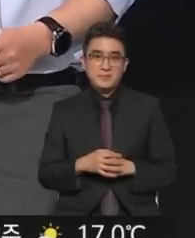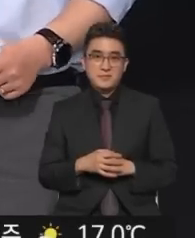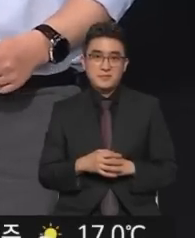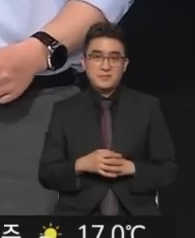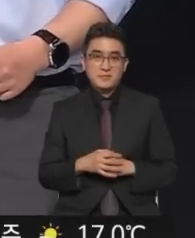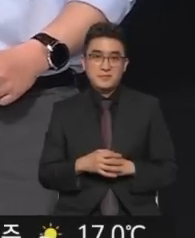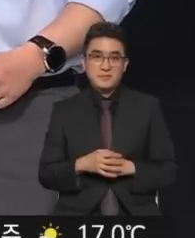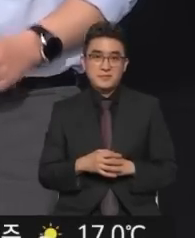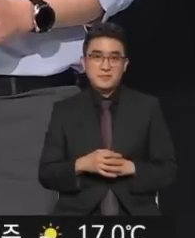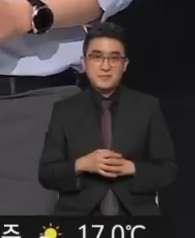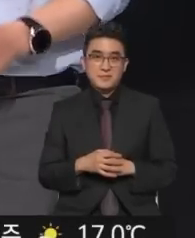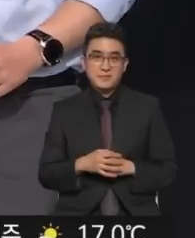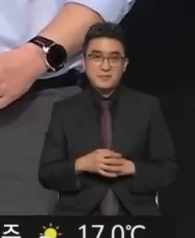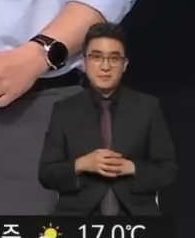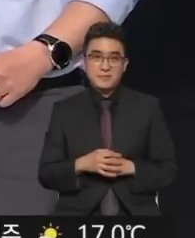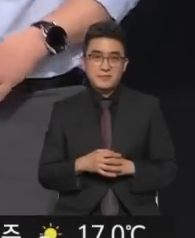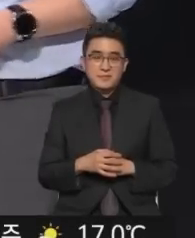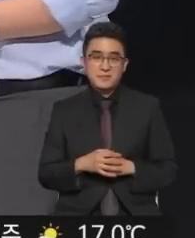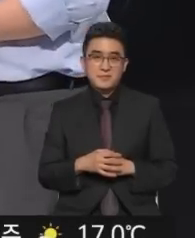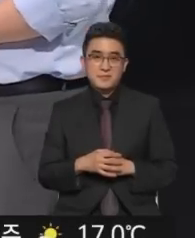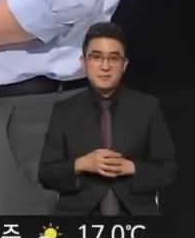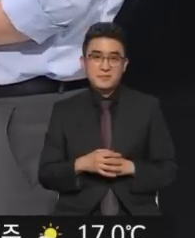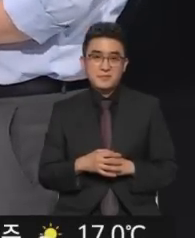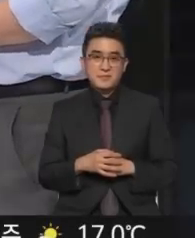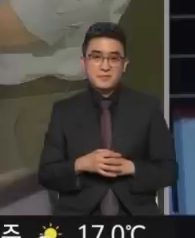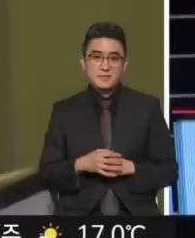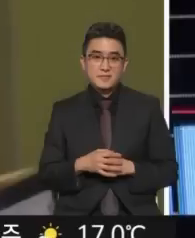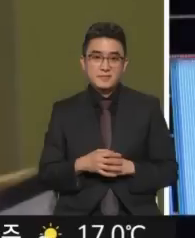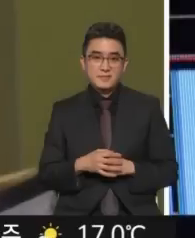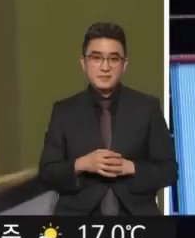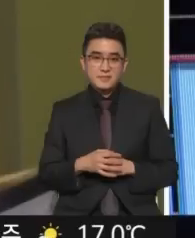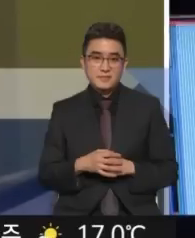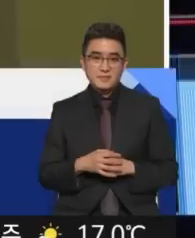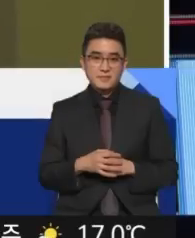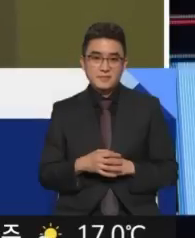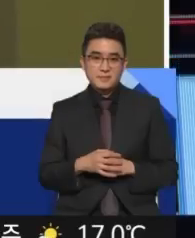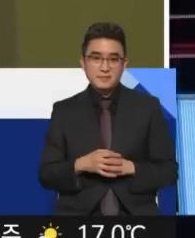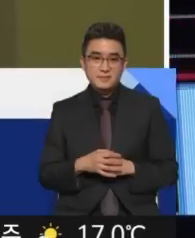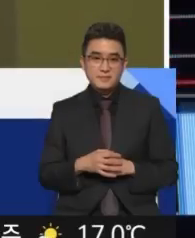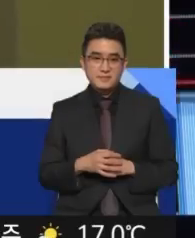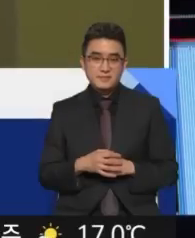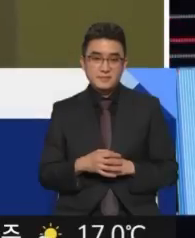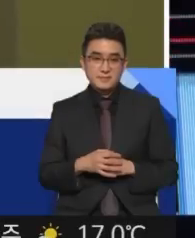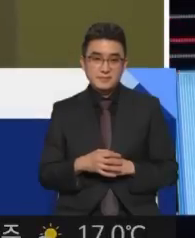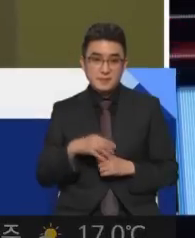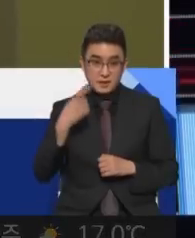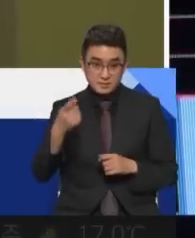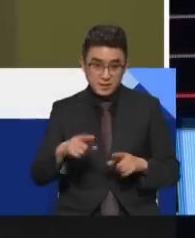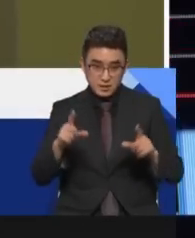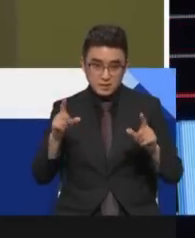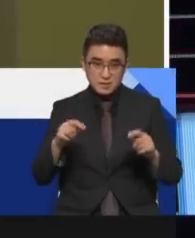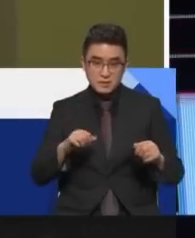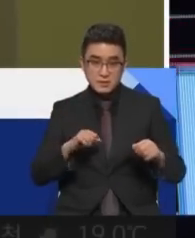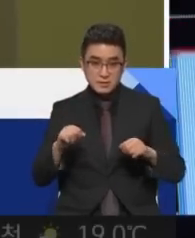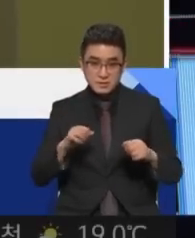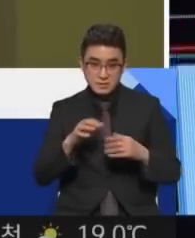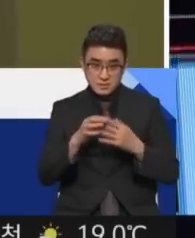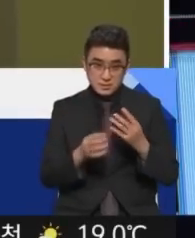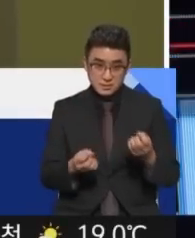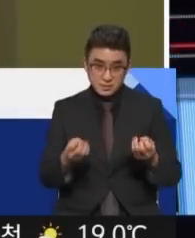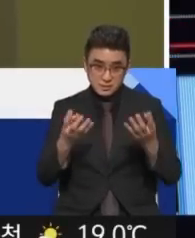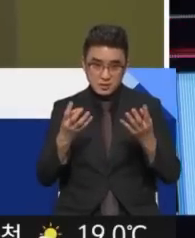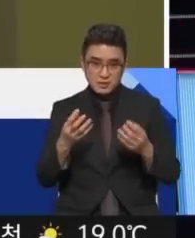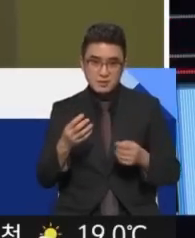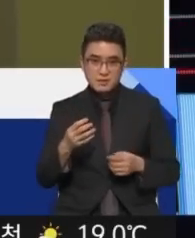개의 은사까지 입었던 장 의원. 다음 날의 어떤 스케줄에 대한 얘기도 하기 위해서는 집 되게 가는데 네.